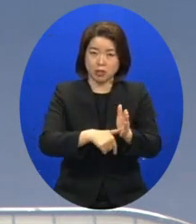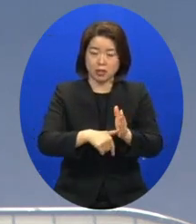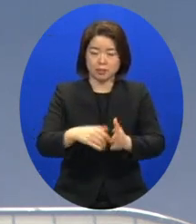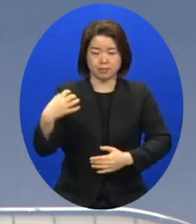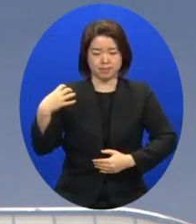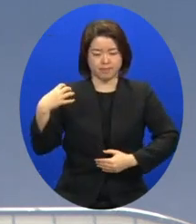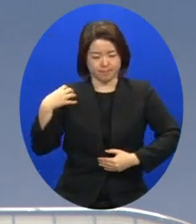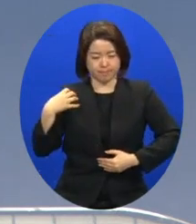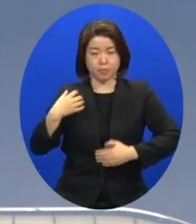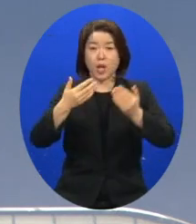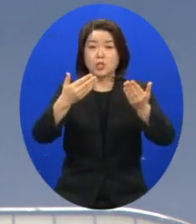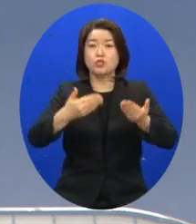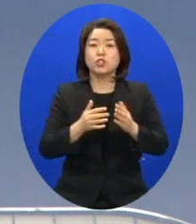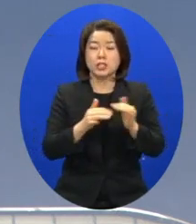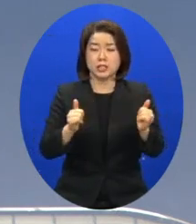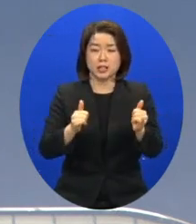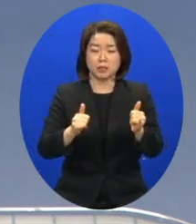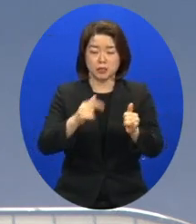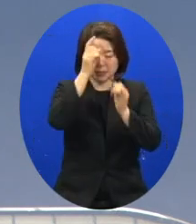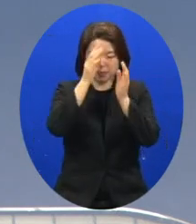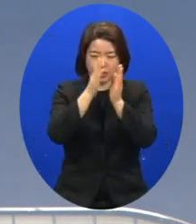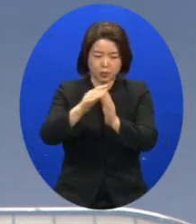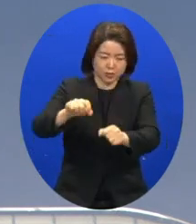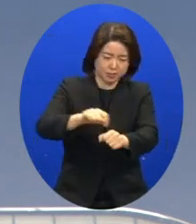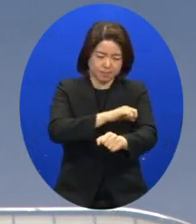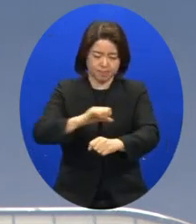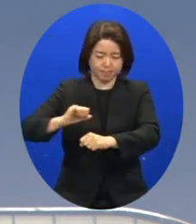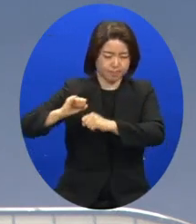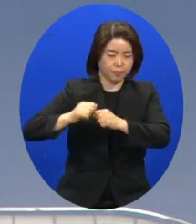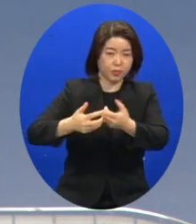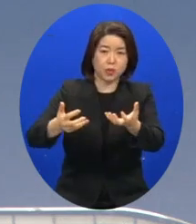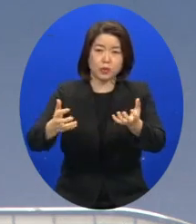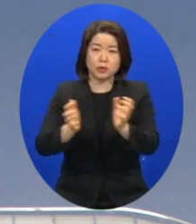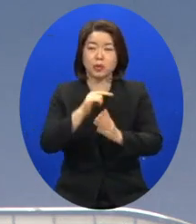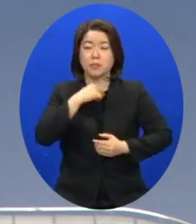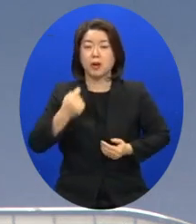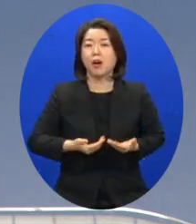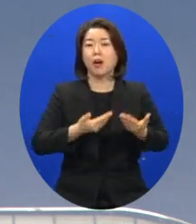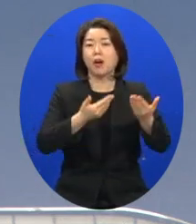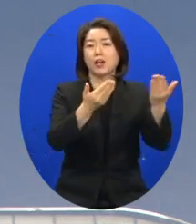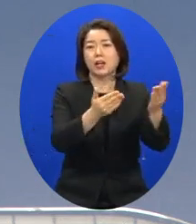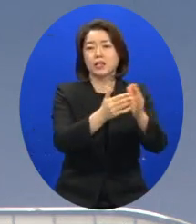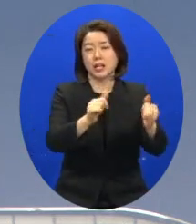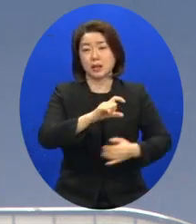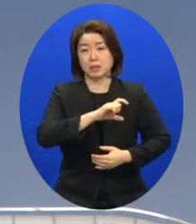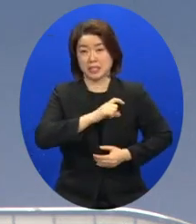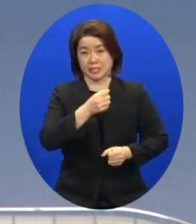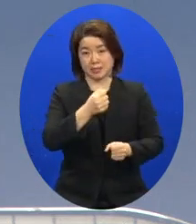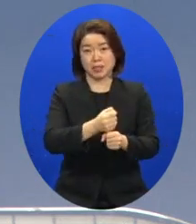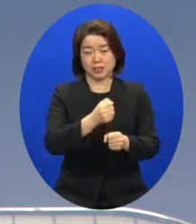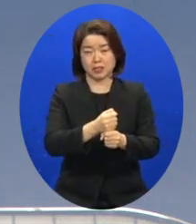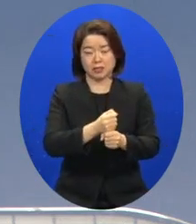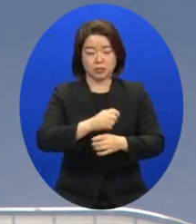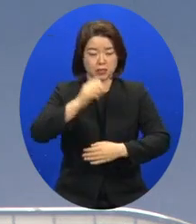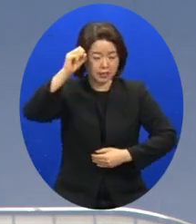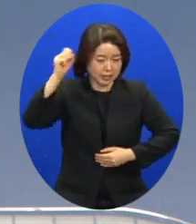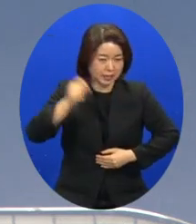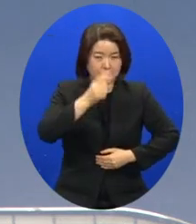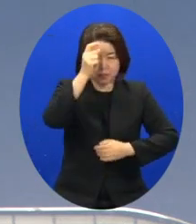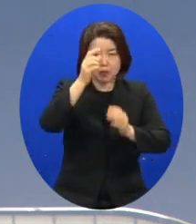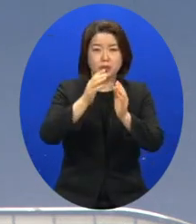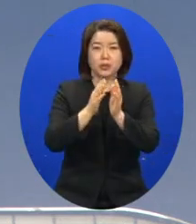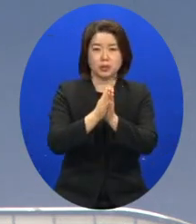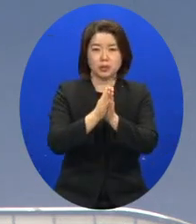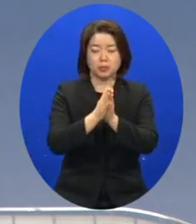분들 기도의 특공대 로 헌신할 분들 이라고 이름을 붙였는데 새벽기도에 기도의